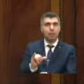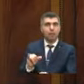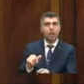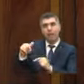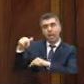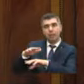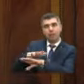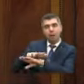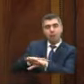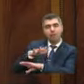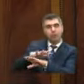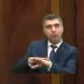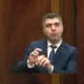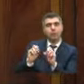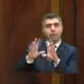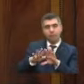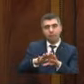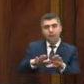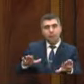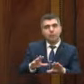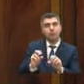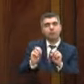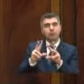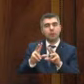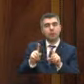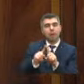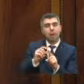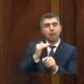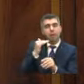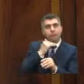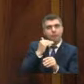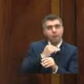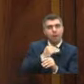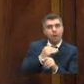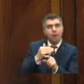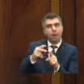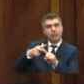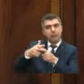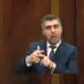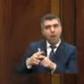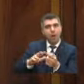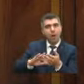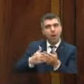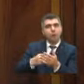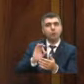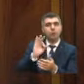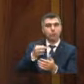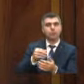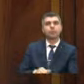حتى جهات أخرى هي مستعدة، ولهذا يجب التسريع بإنشاء هذه المناطق للتسريع الصناعي